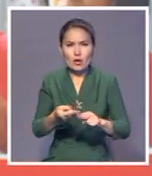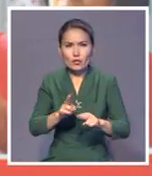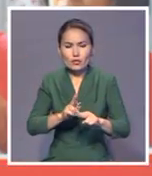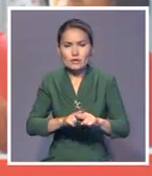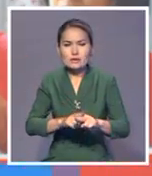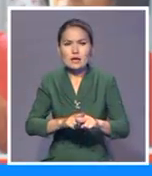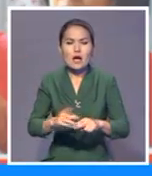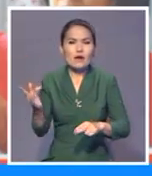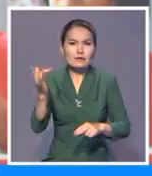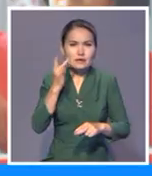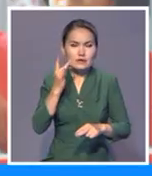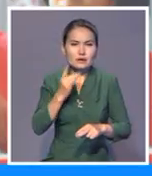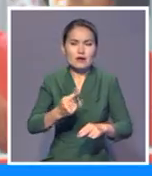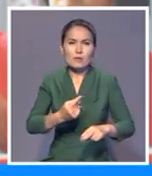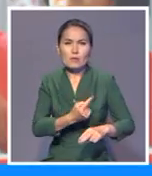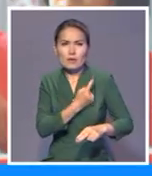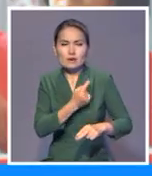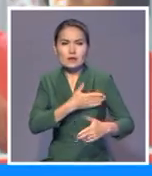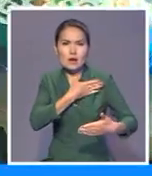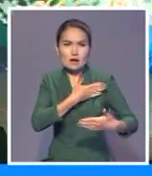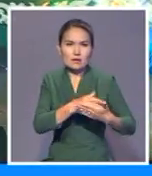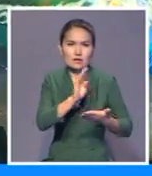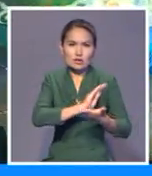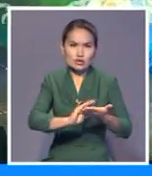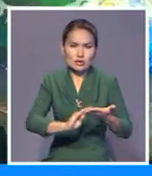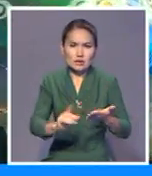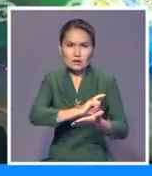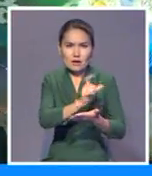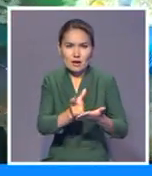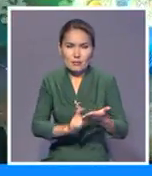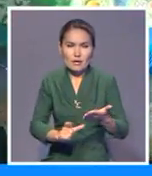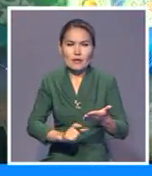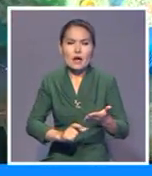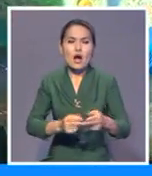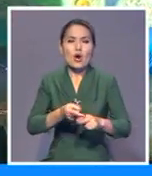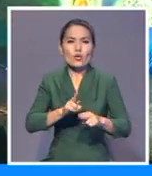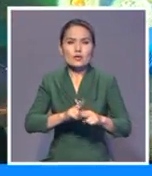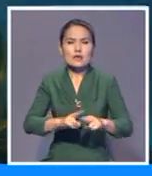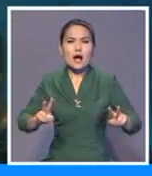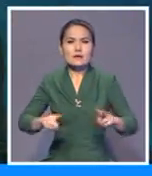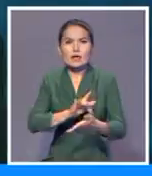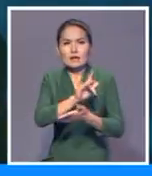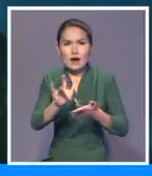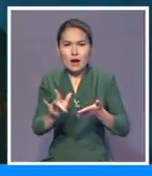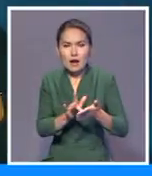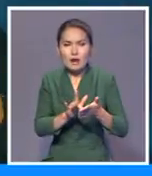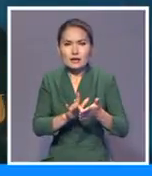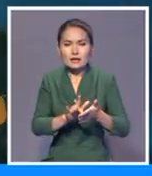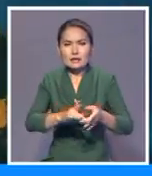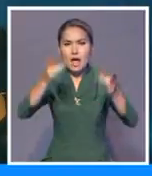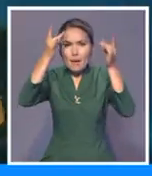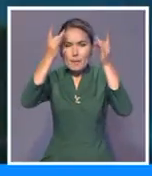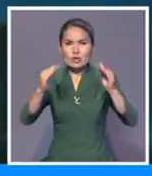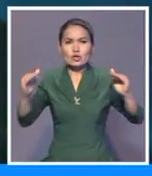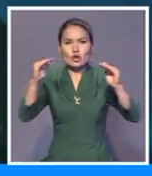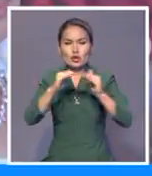актерлермен бірге өзі араласып осындай бір керемет әсер қалдырды. Поэзиялық кеш Астанадағы Маңғыстау облысының мәдениет күндері аясында ұйымдастырылды.